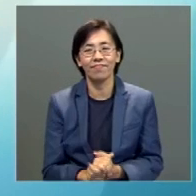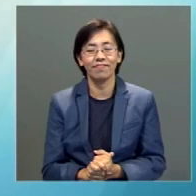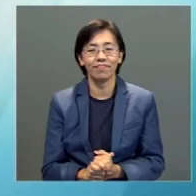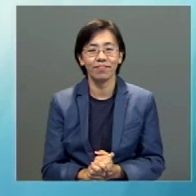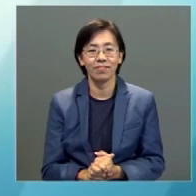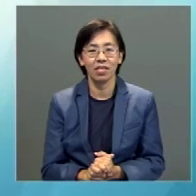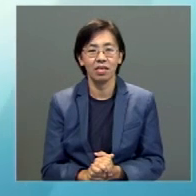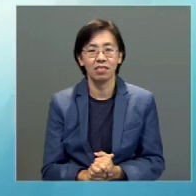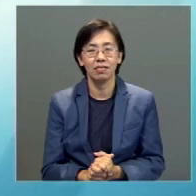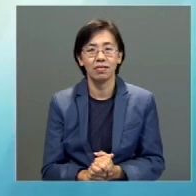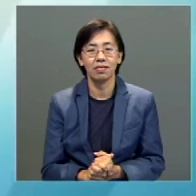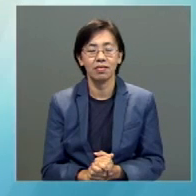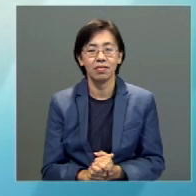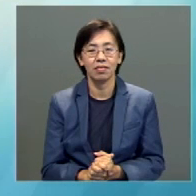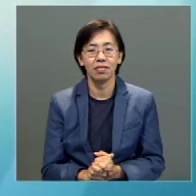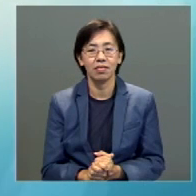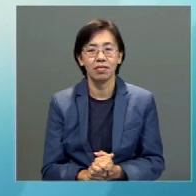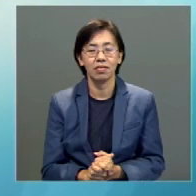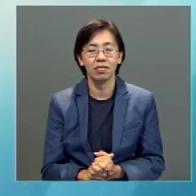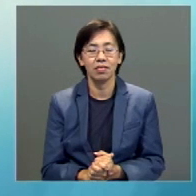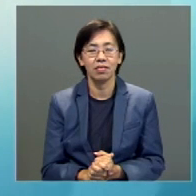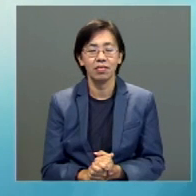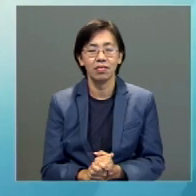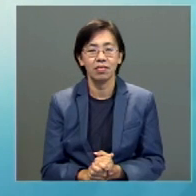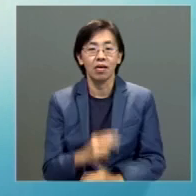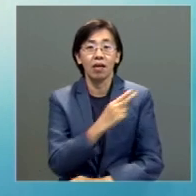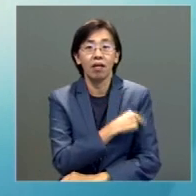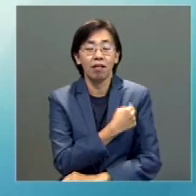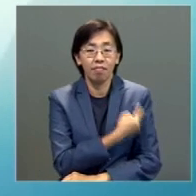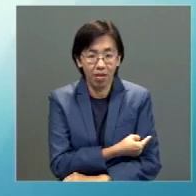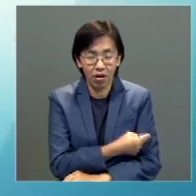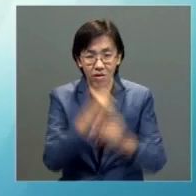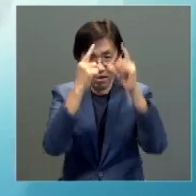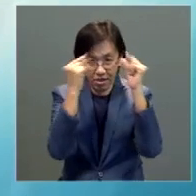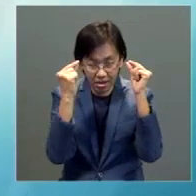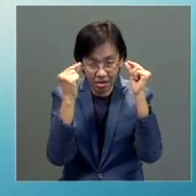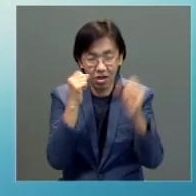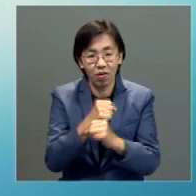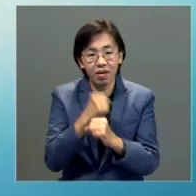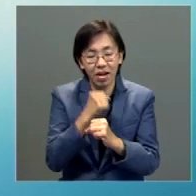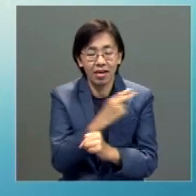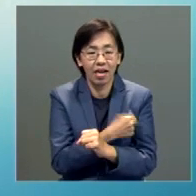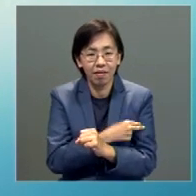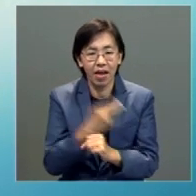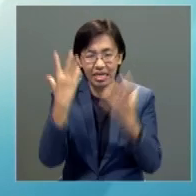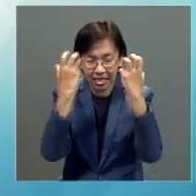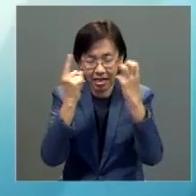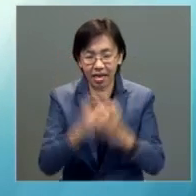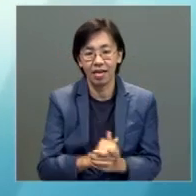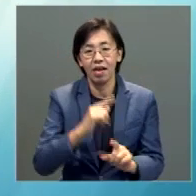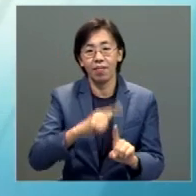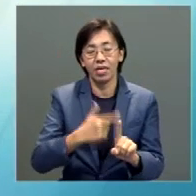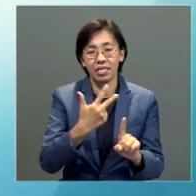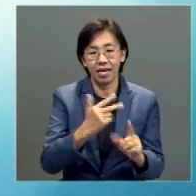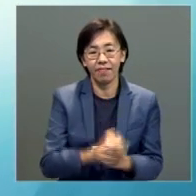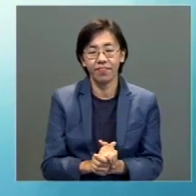เครียดของบุคลากรตามช่วงเวลาแท่งที่1ก็คือในช่วงตั้งแต่เดือนมีนาแท่ง